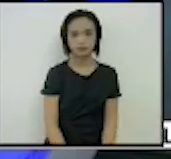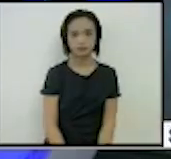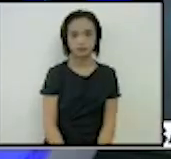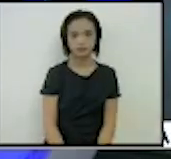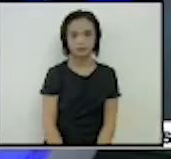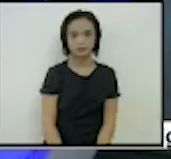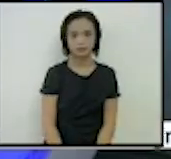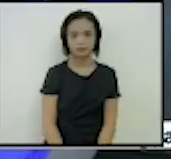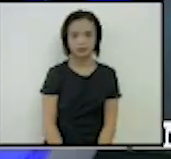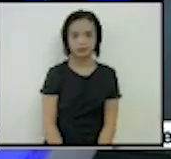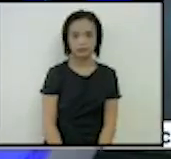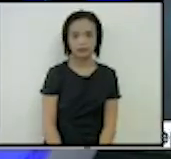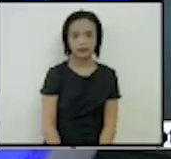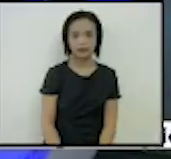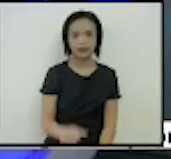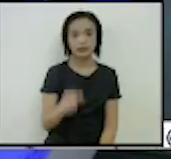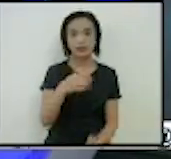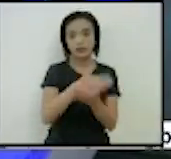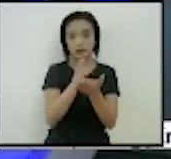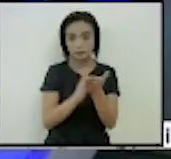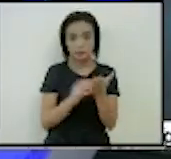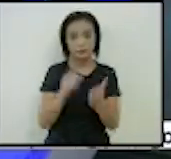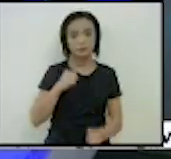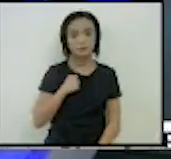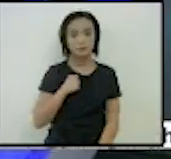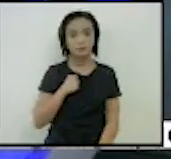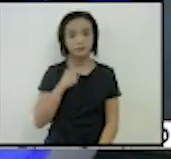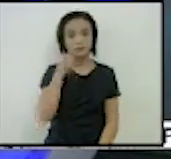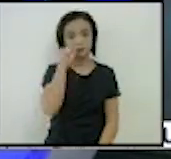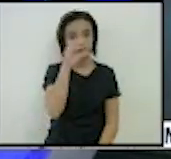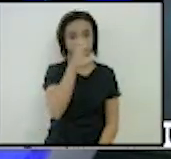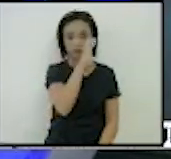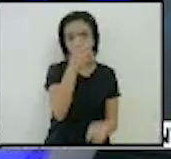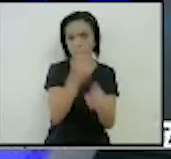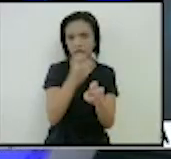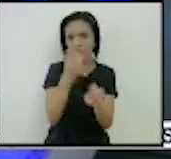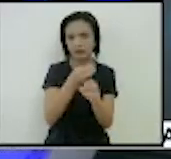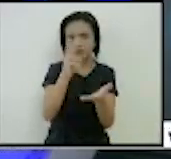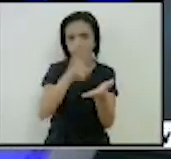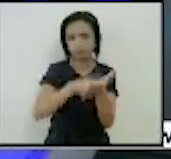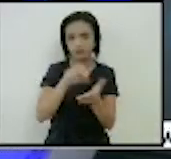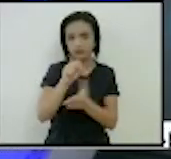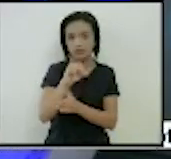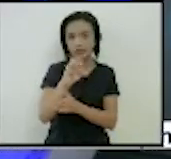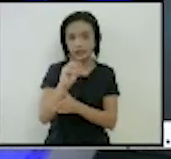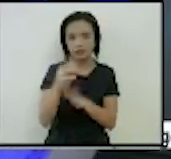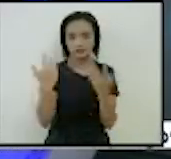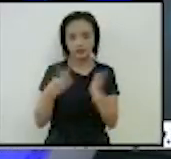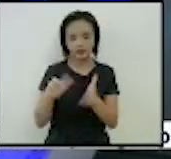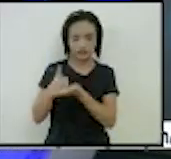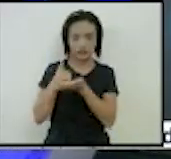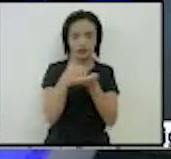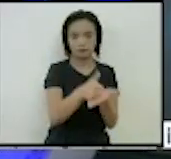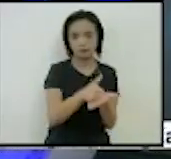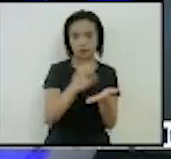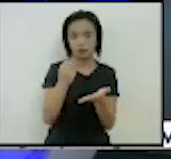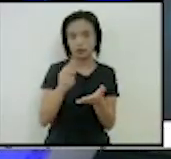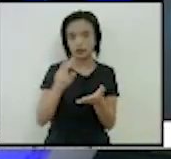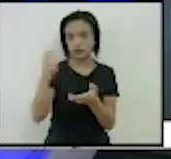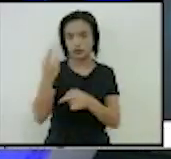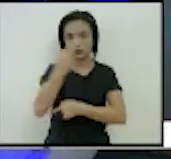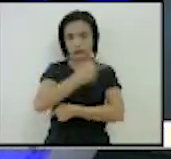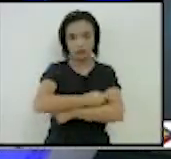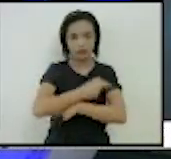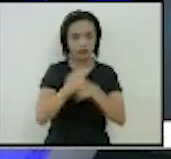Ilang senior citizens na hirap mag-register ng kanilang SIM cards ang natulungan sa ikalawang araw ng assisted SIM card registration